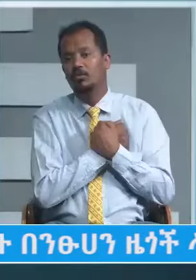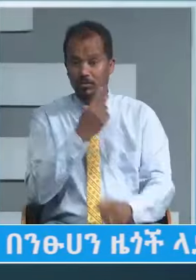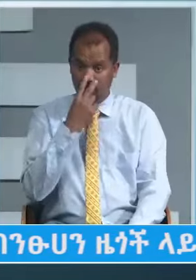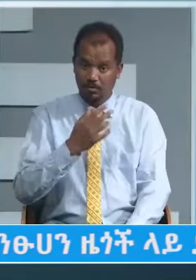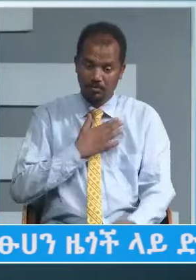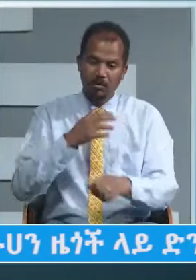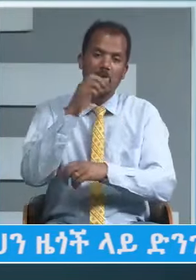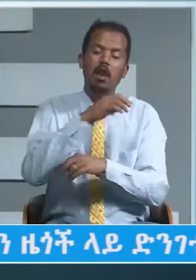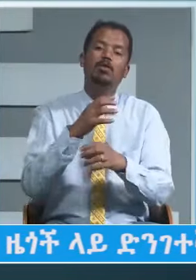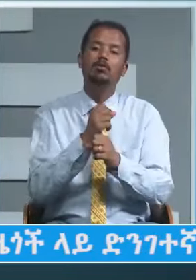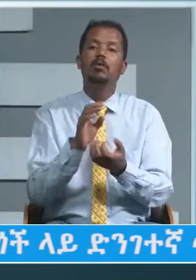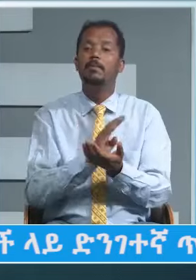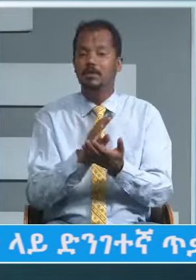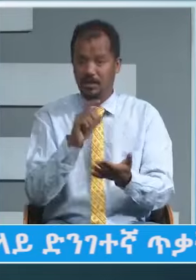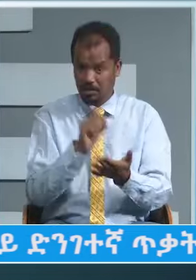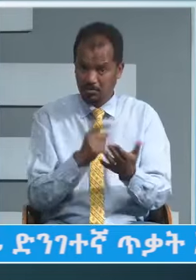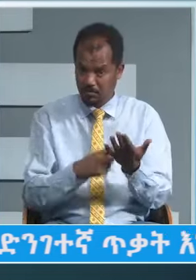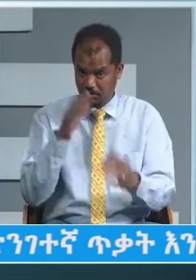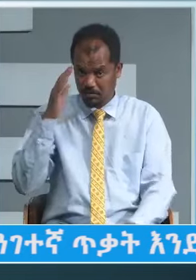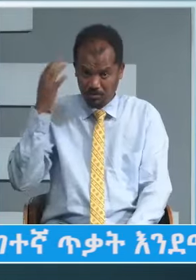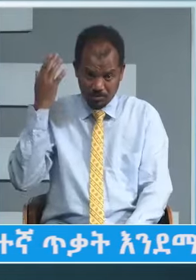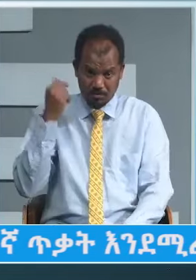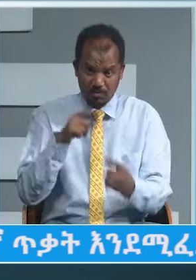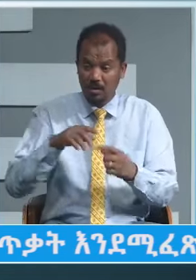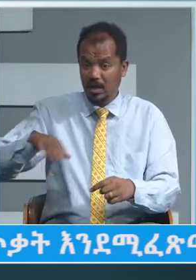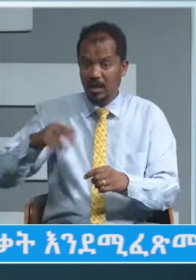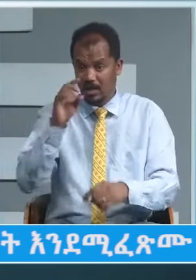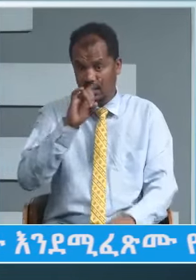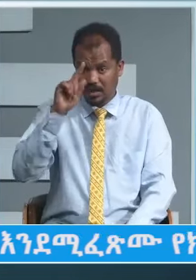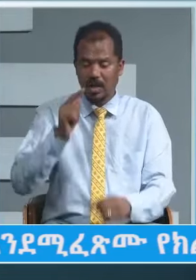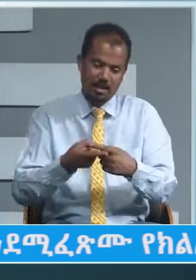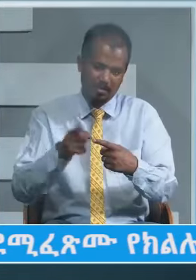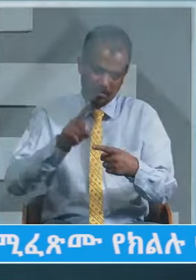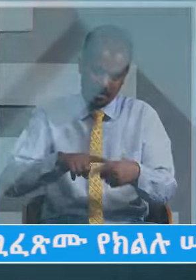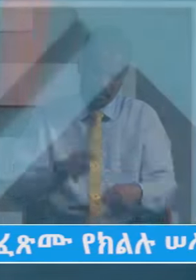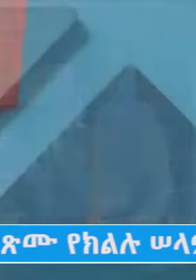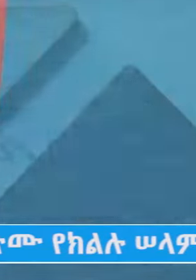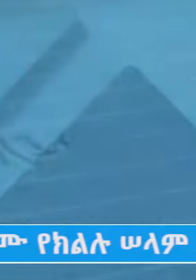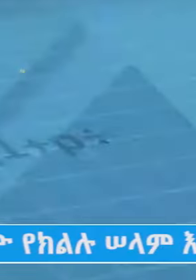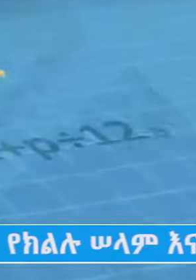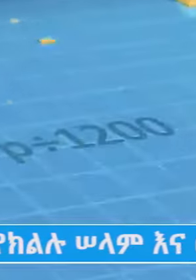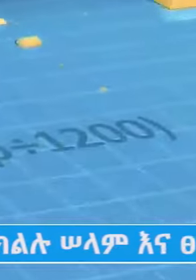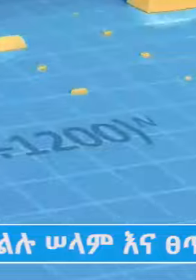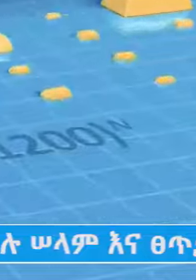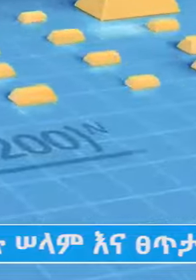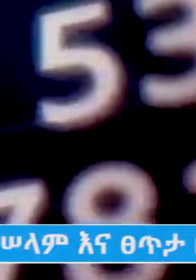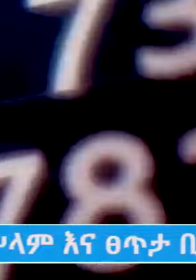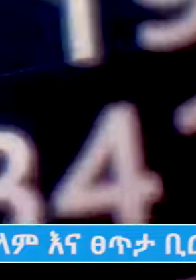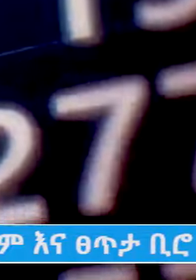ውድ ተመልካቾቻችን፣ ለዕለቱ ያዝናቸው ቢዝነስ ዘገባዎች እነዚህን ይመስሉ ነበረ። ወደ ቀሪዎቹ ዜናዎች እንመለስ።